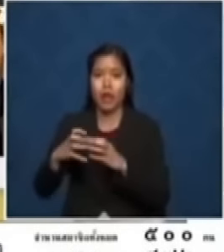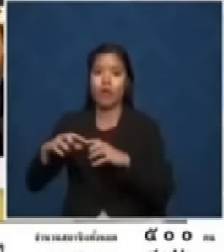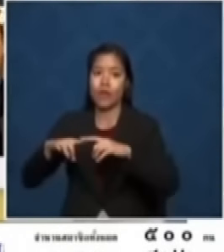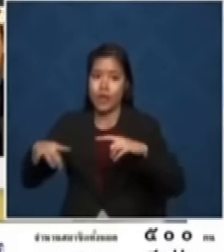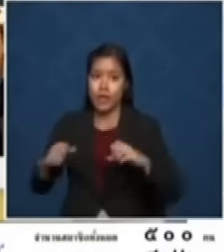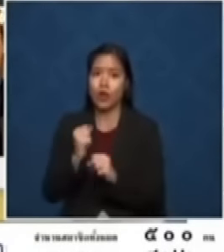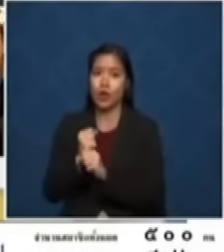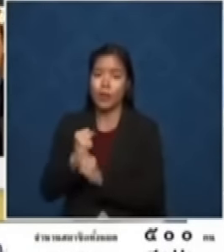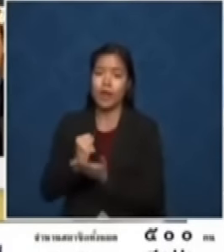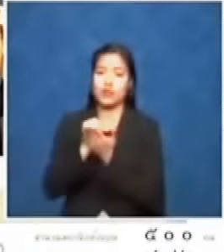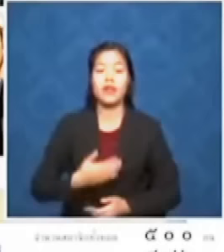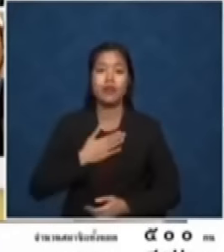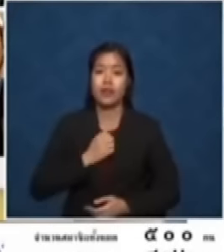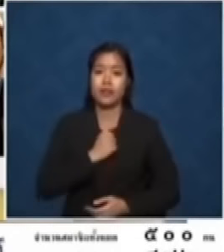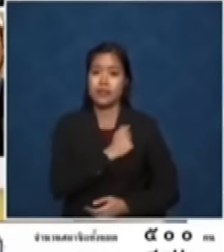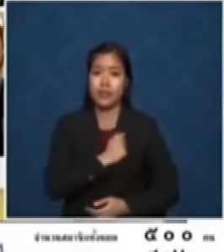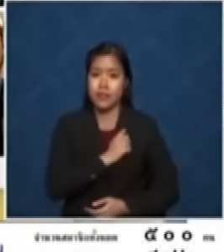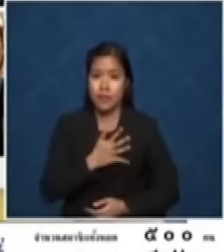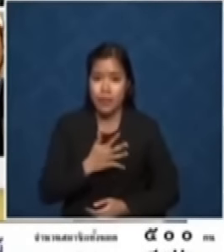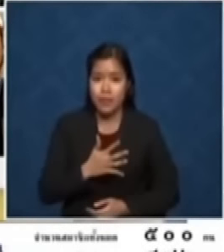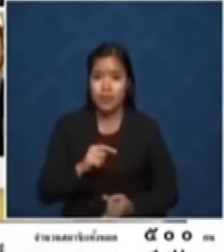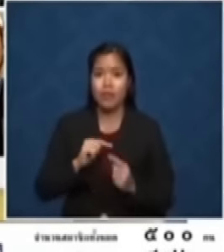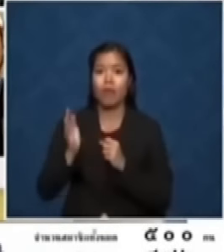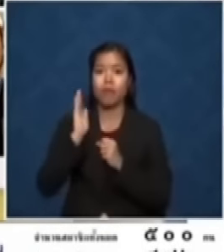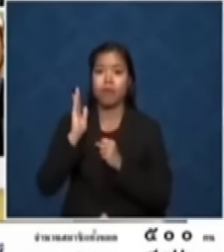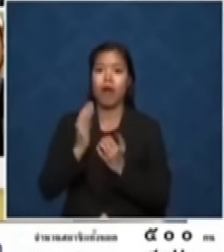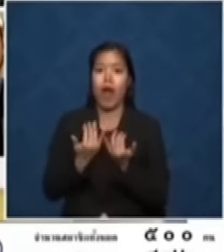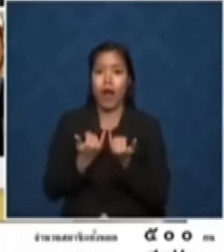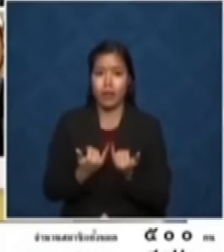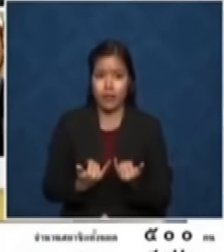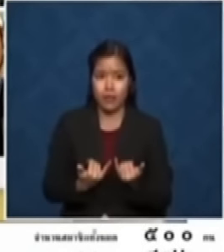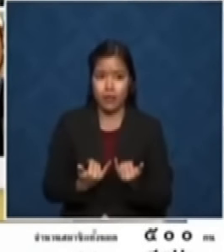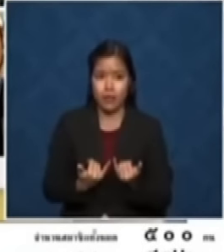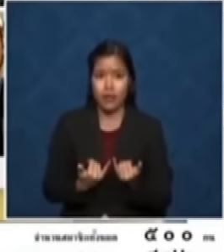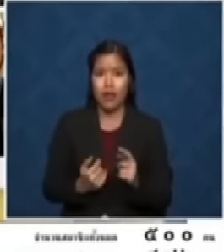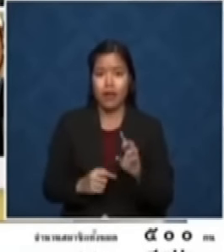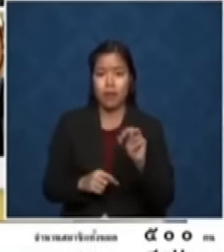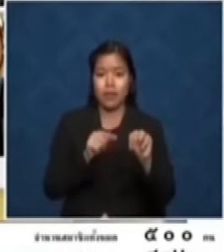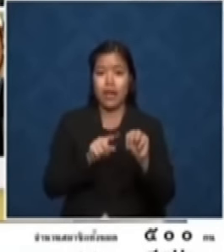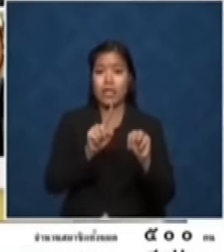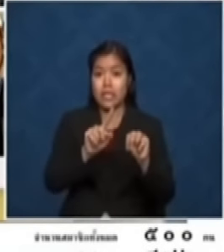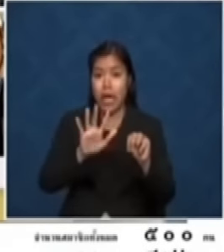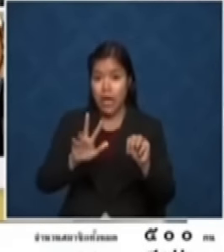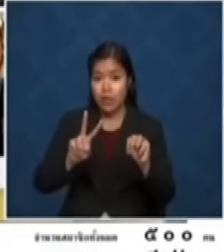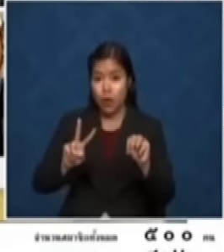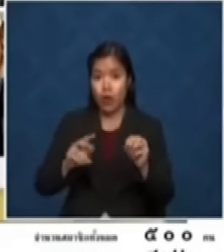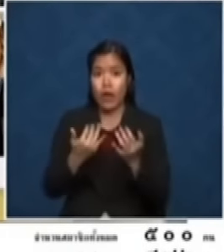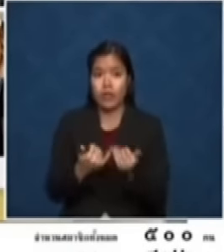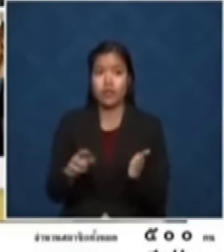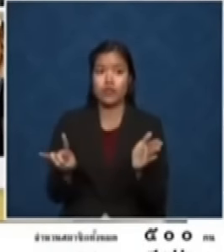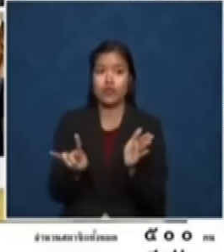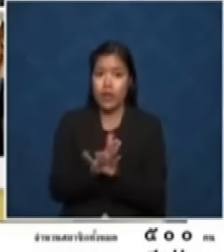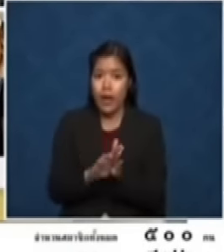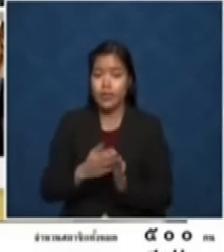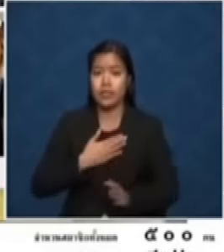ลือกตั้งอันดับ1ได้151คะแนนได้151ที่นั่งแต่คุณพิธาเขาพูดเลยว่าเขาไม่เคยเสียใจเลยที่